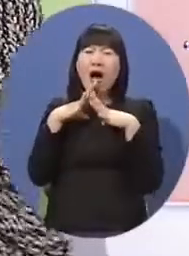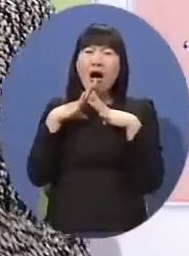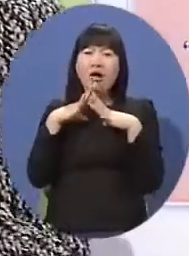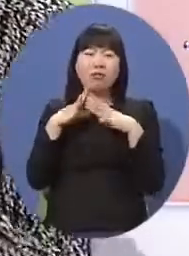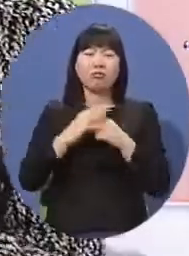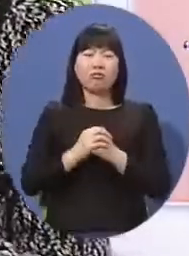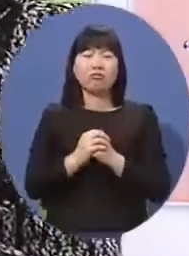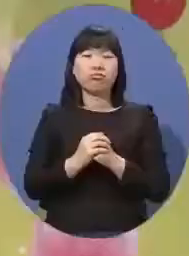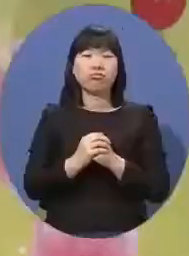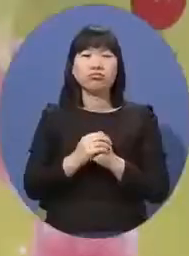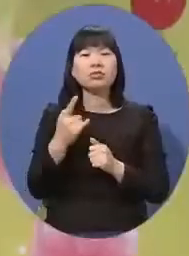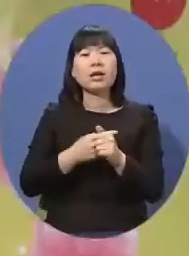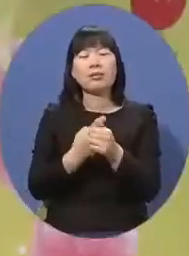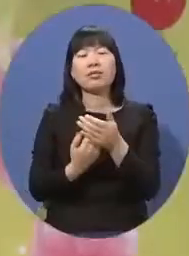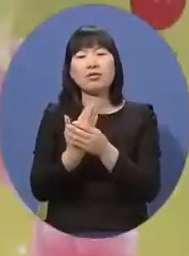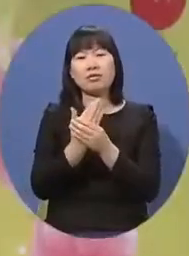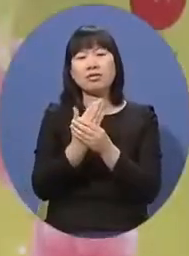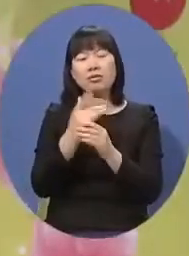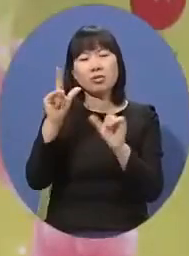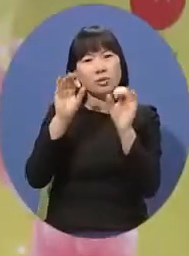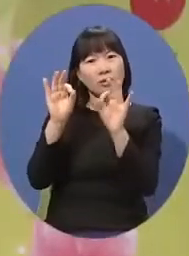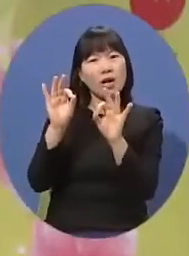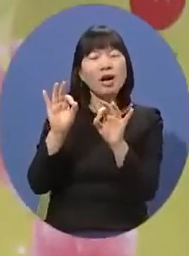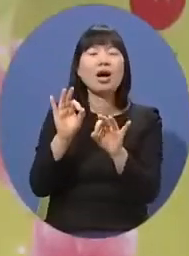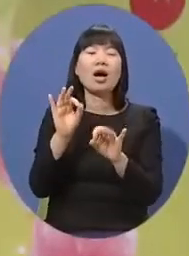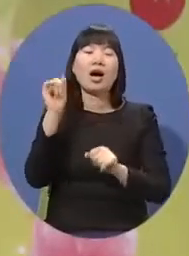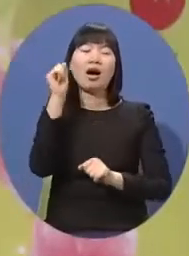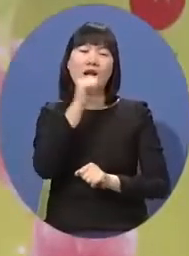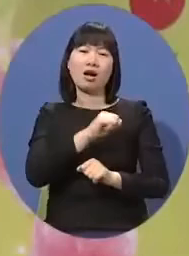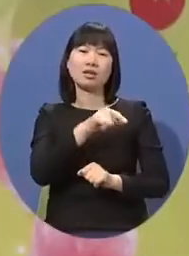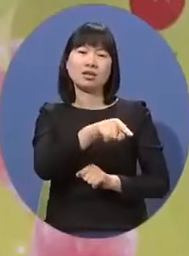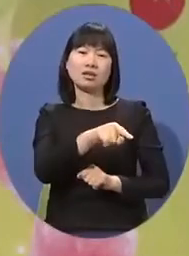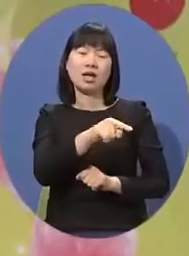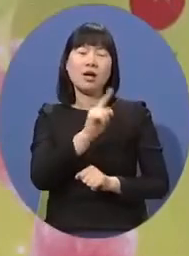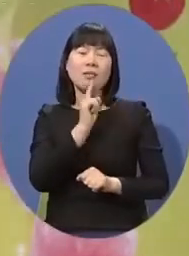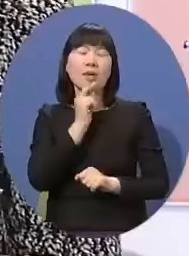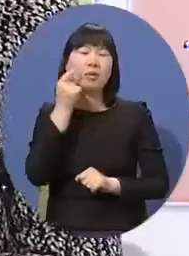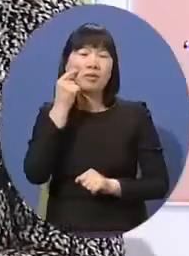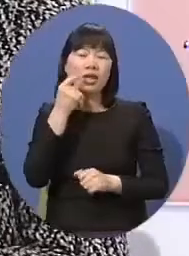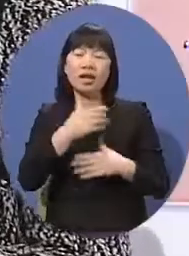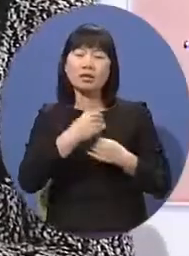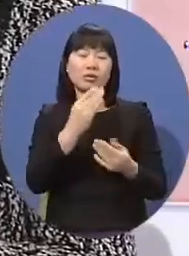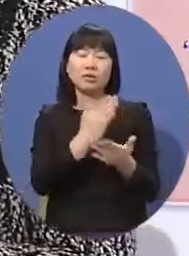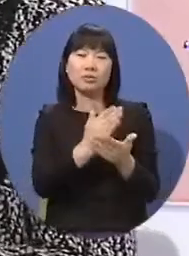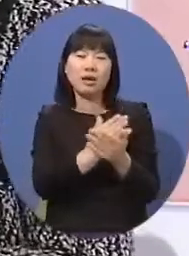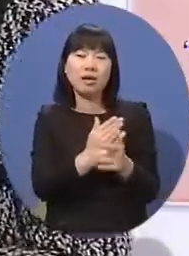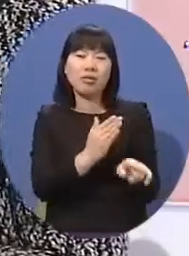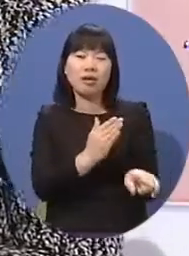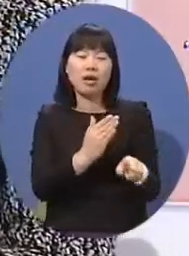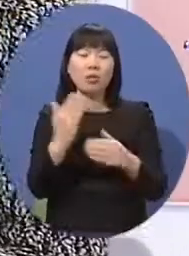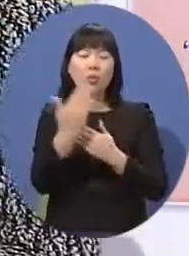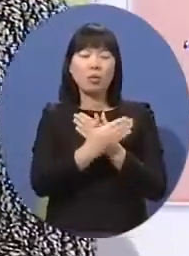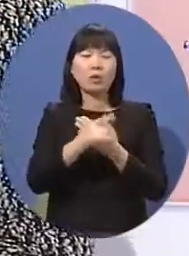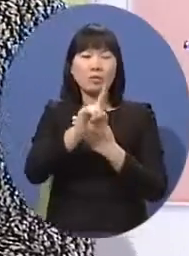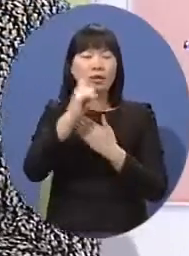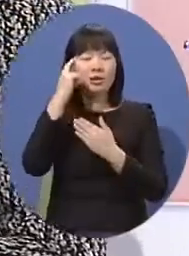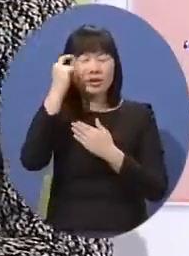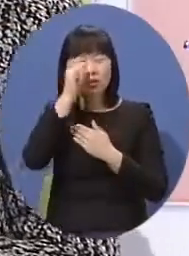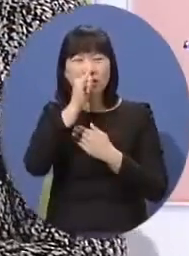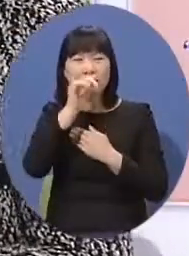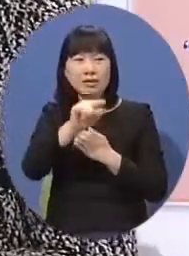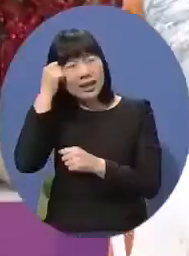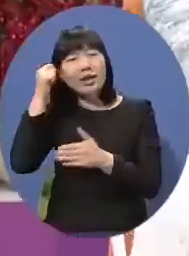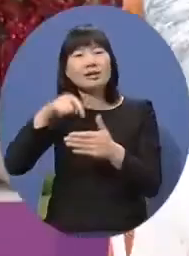돼요. 그래서 이러한 부분들이 우리가 이 아이가 말 못해라고 안심하지 마시고 그리고 몸으로 한번 기억된